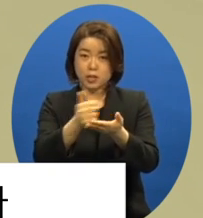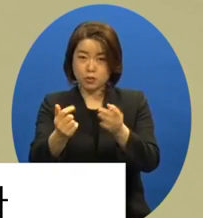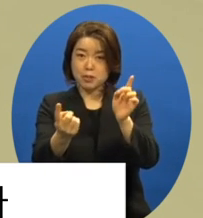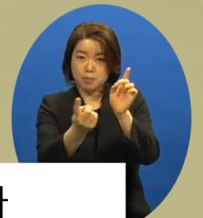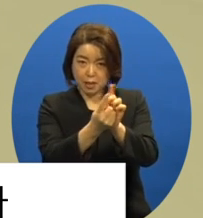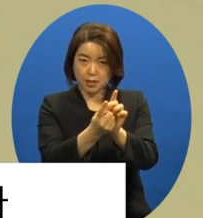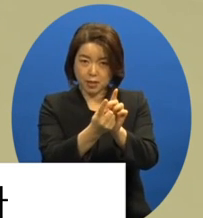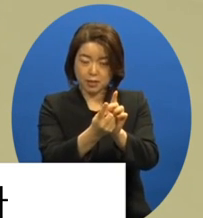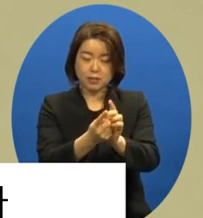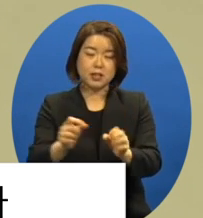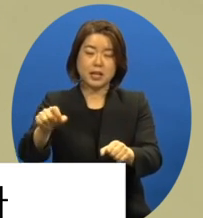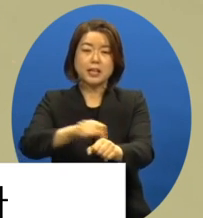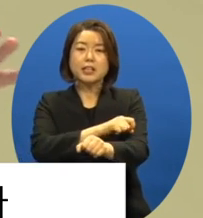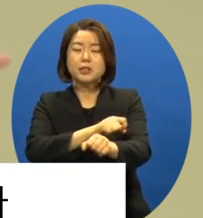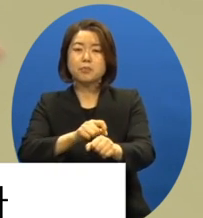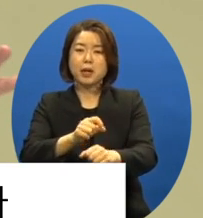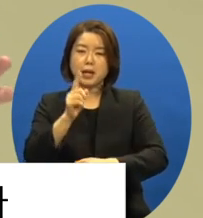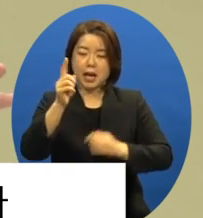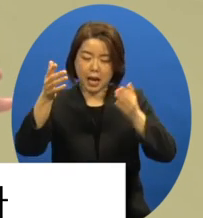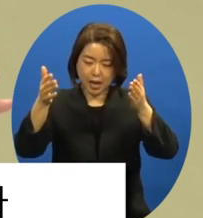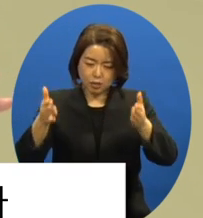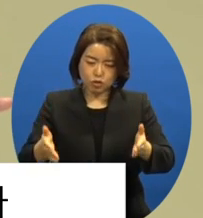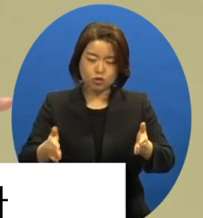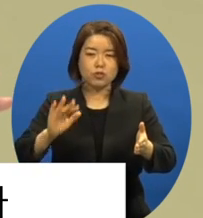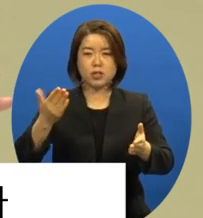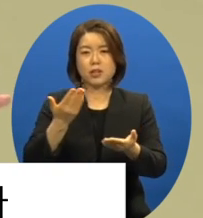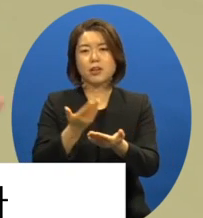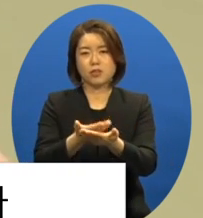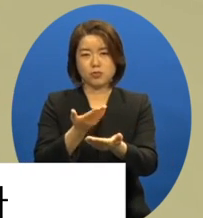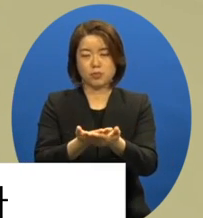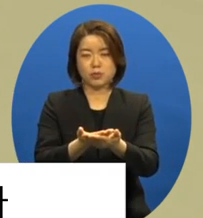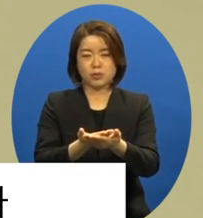그런 특별한 한 주간이 되게 해 주옵소서. 기도합시다.